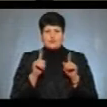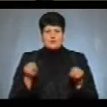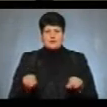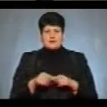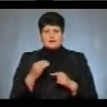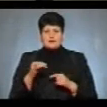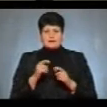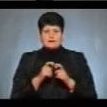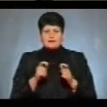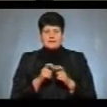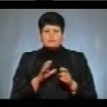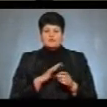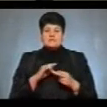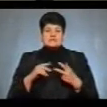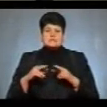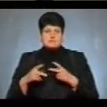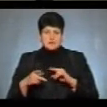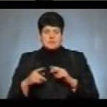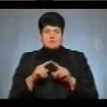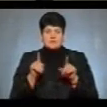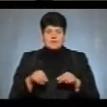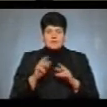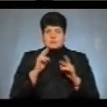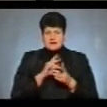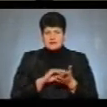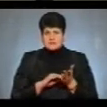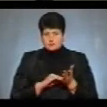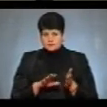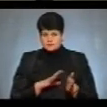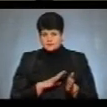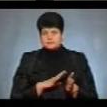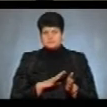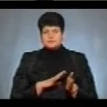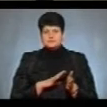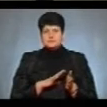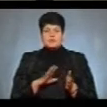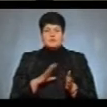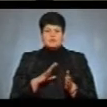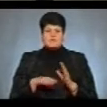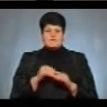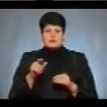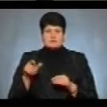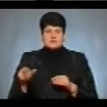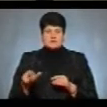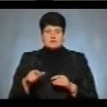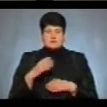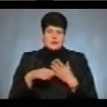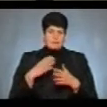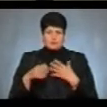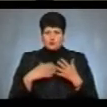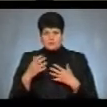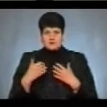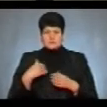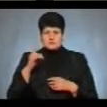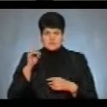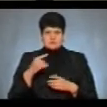Також були відповідно заміни бюлетенів через неправильне заповнення. Деякі виборці переплутали. Ми знаємо, що є